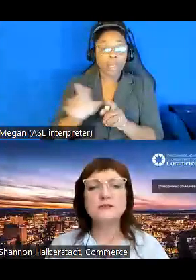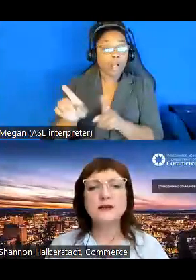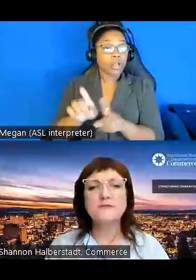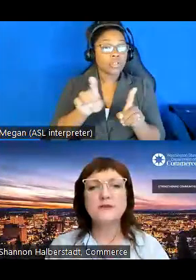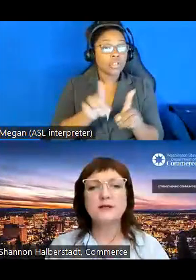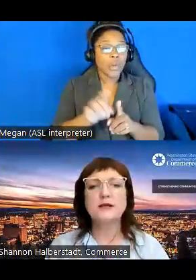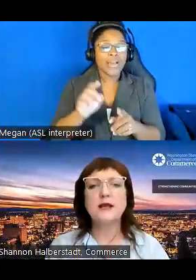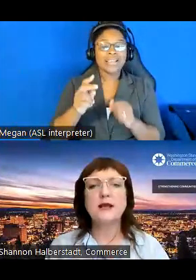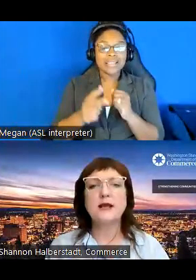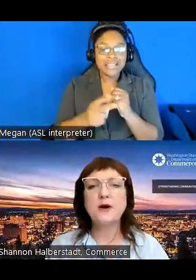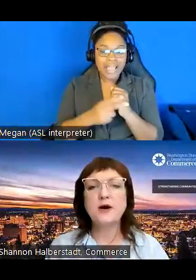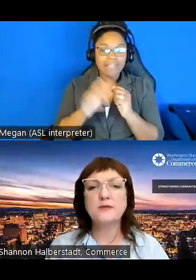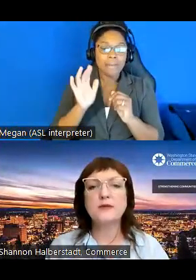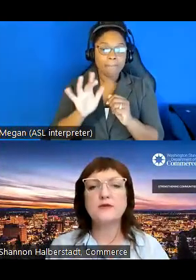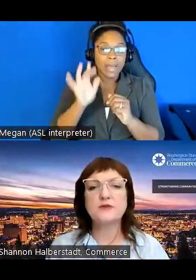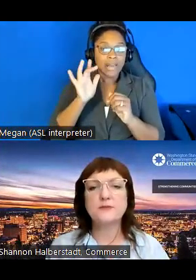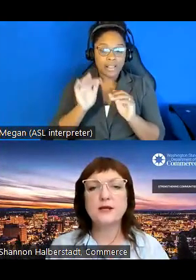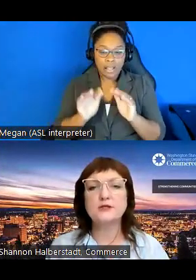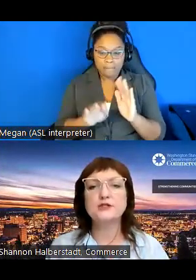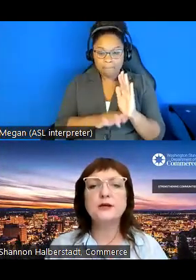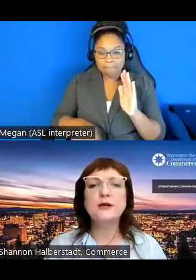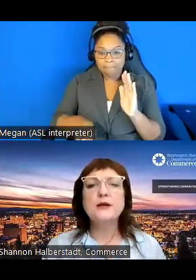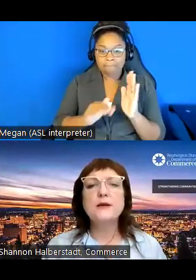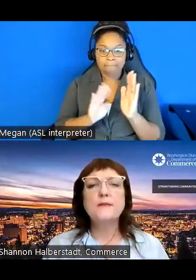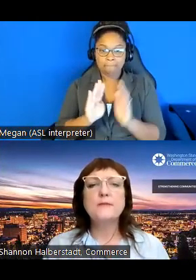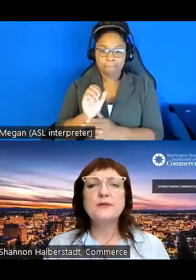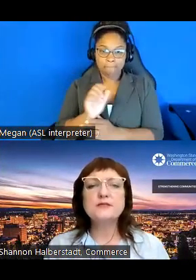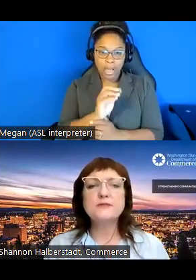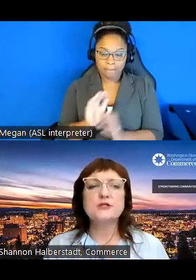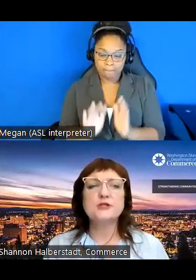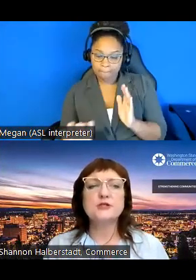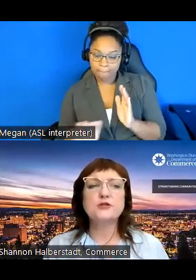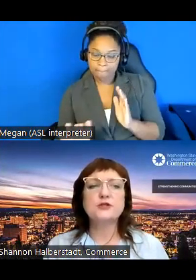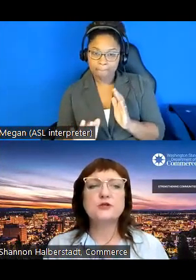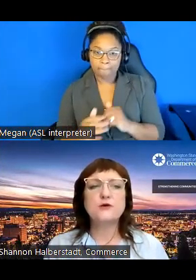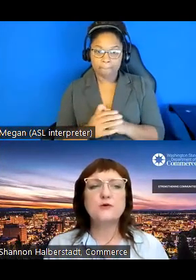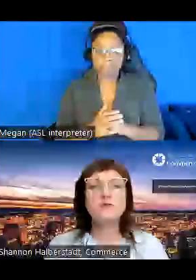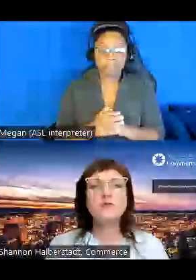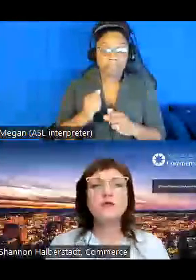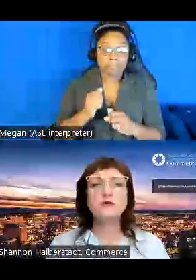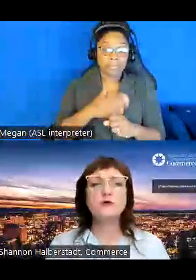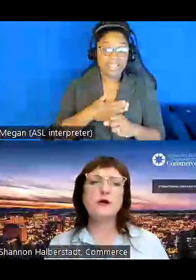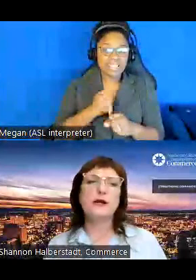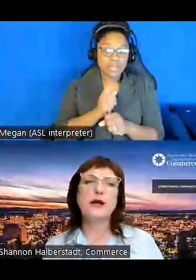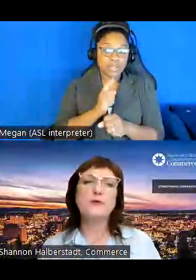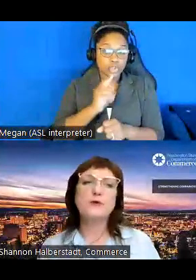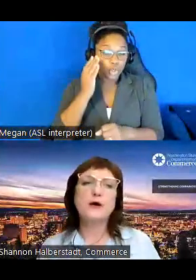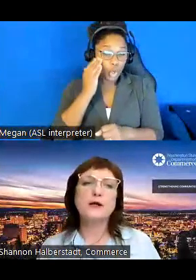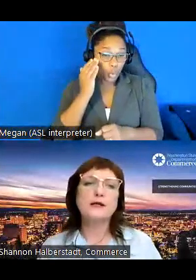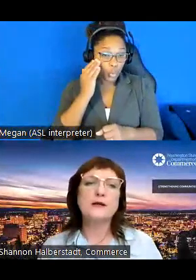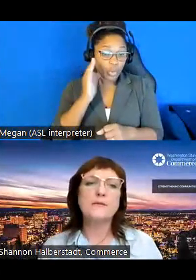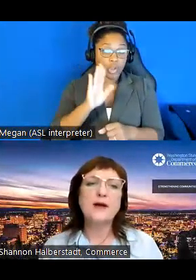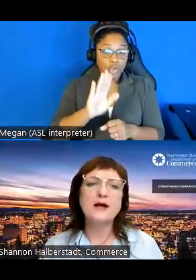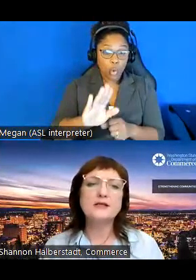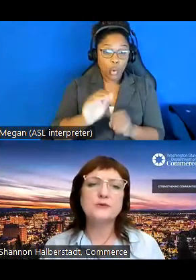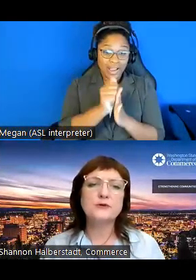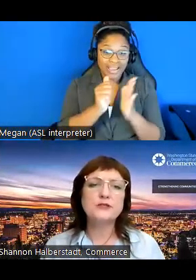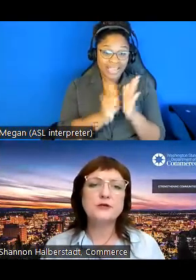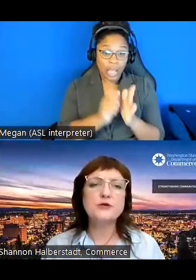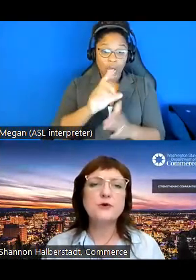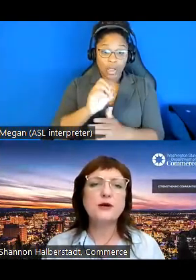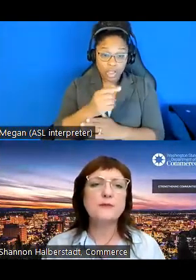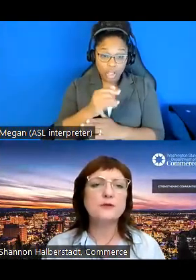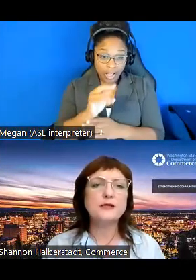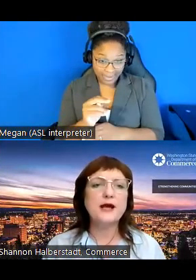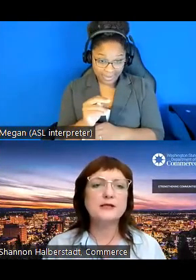입력한 내용이 저절로 저장됩니다. 그리고 그 화면 맨 밑에